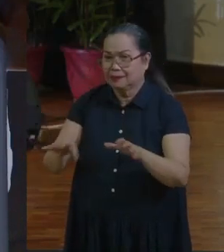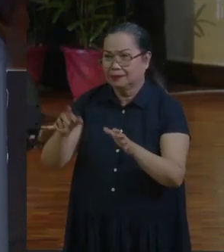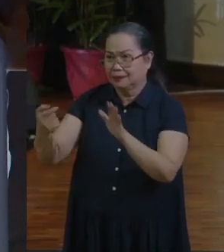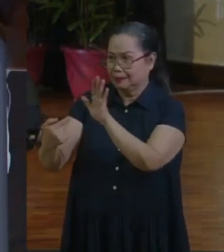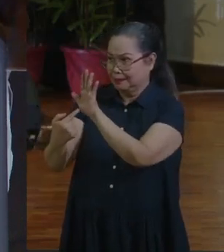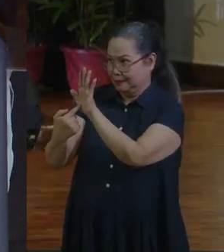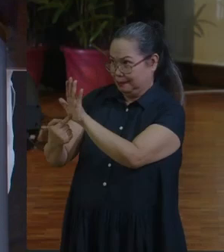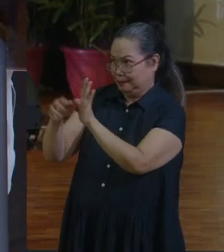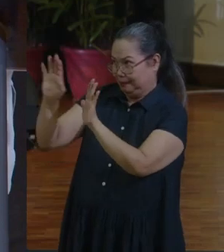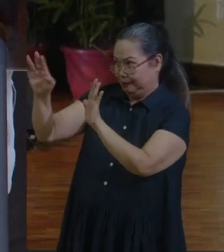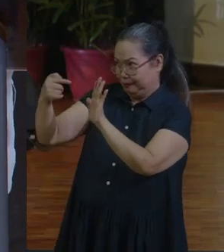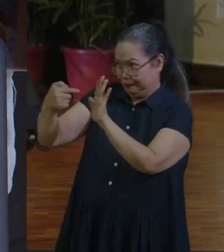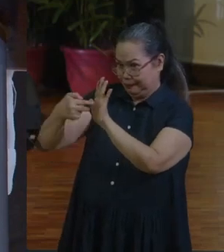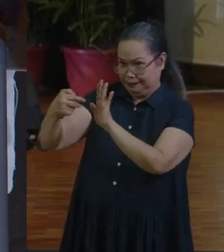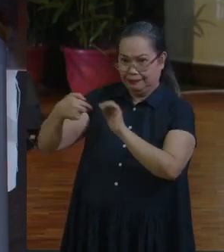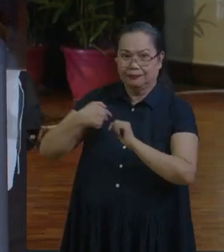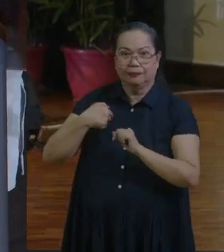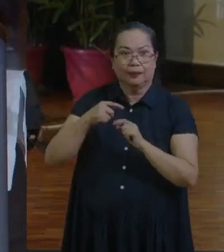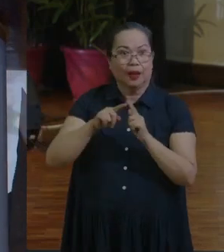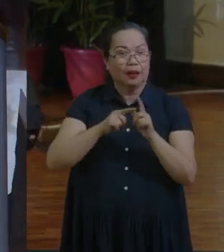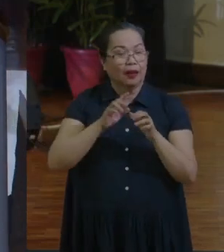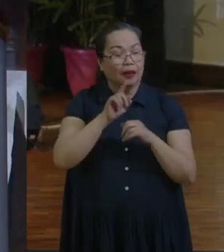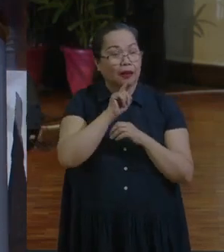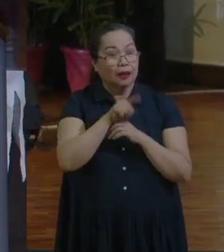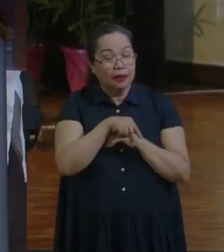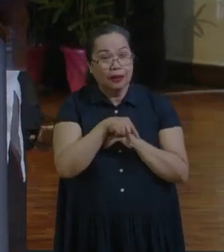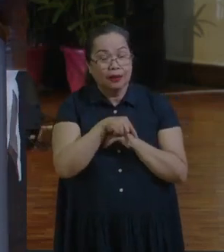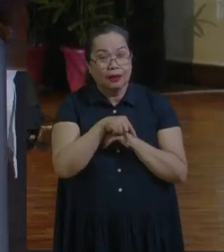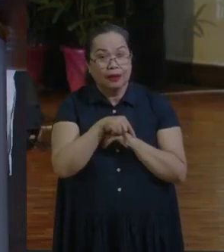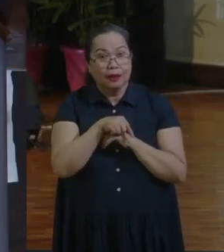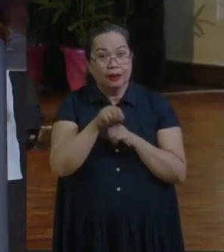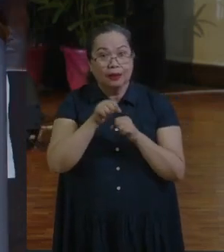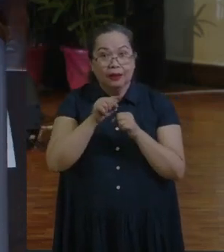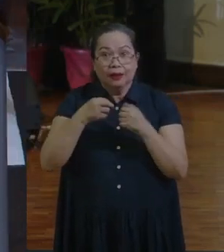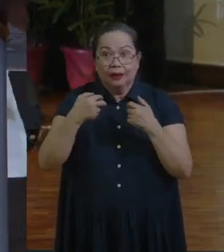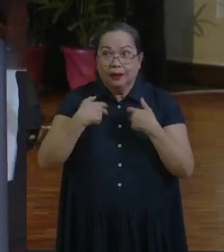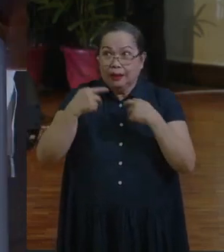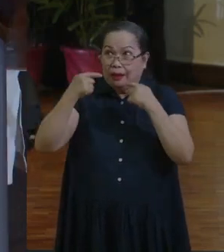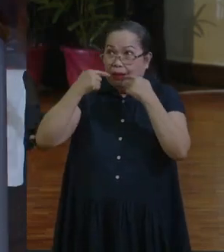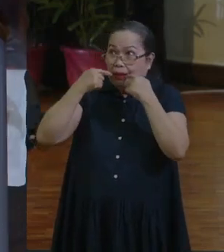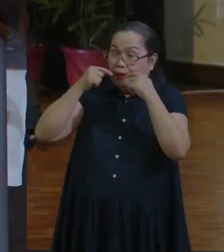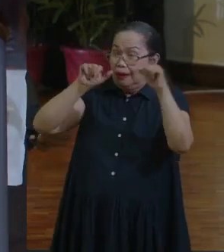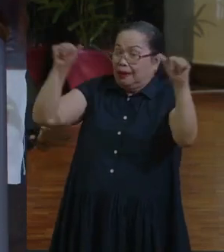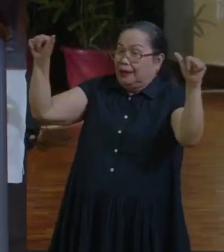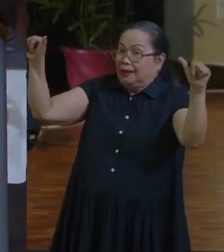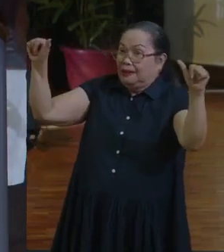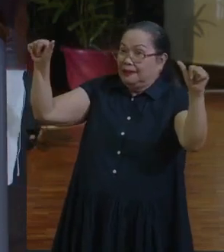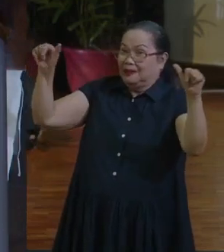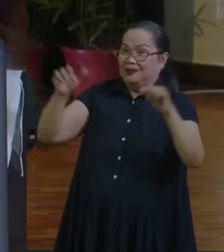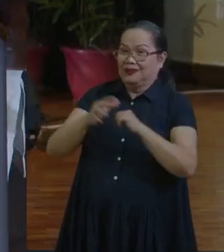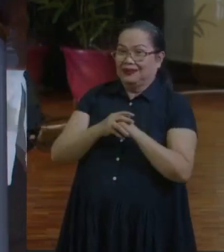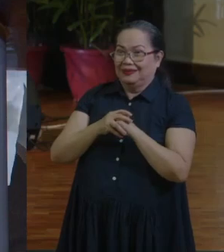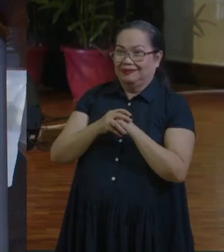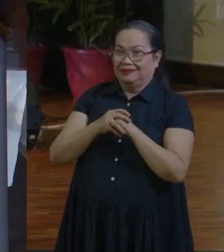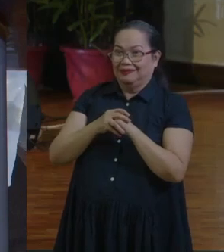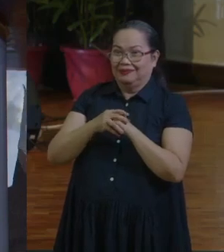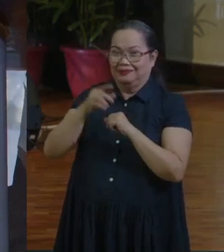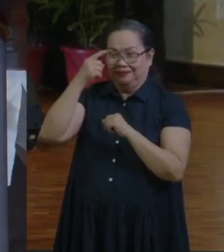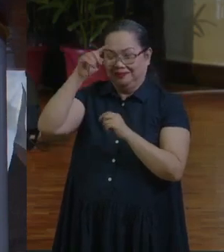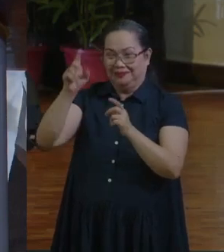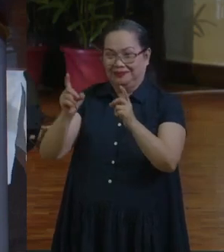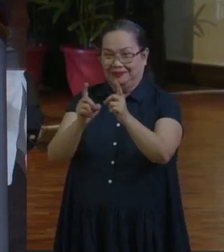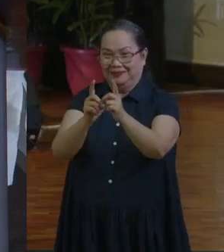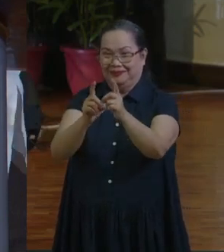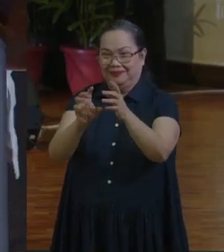inyong harapan. Yung po ang naging pagkakataon niya upang maipahayag sa mga disipulo